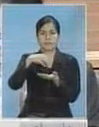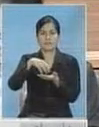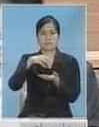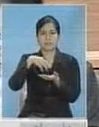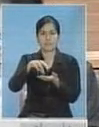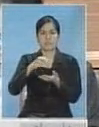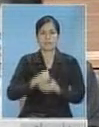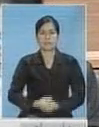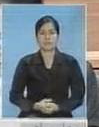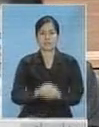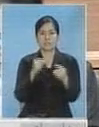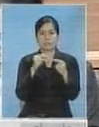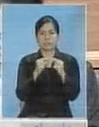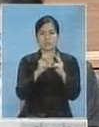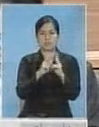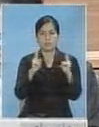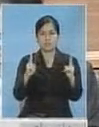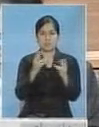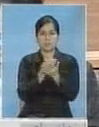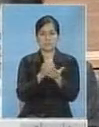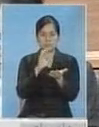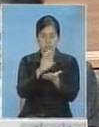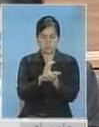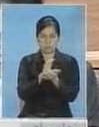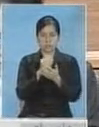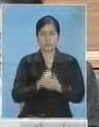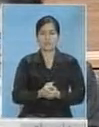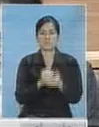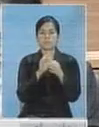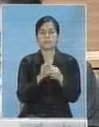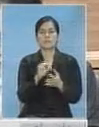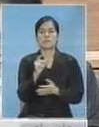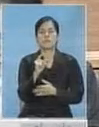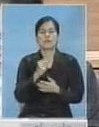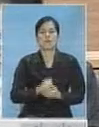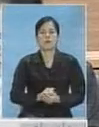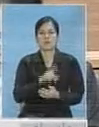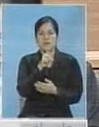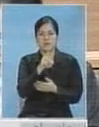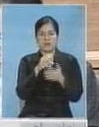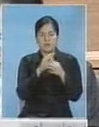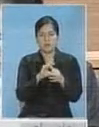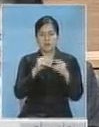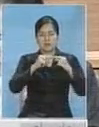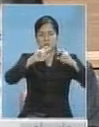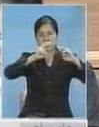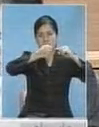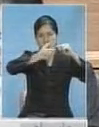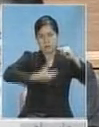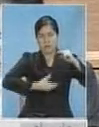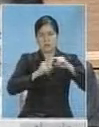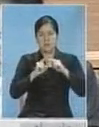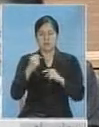งไปถึงกรรมาธิการงบประมาณนะครับในการที่ท่านได้ทวงถามในเรื่องต่างๆหรือเปล่านะ